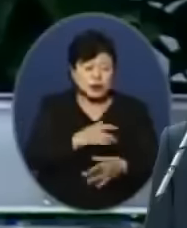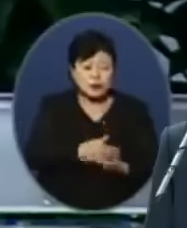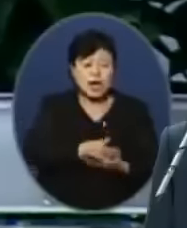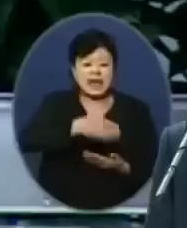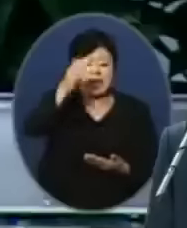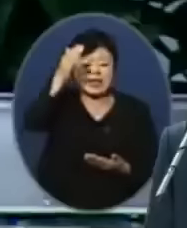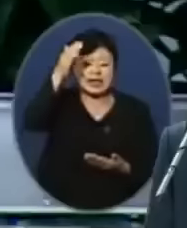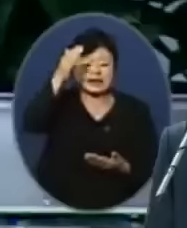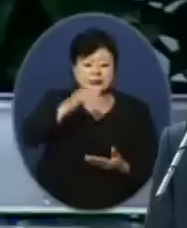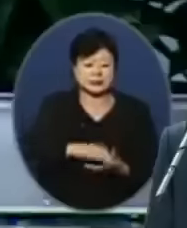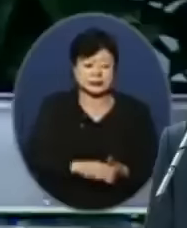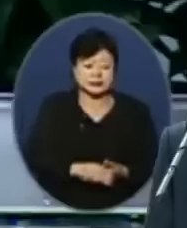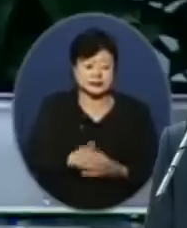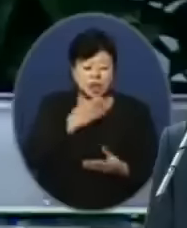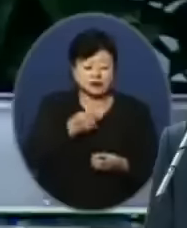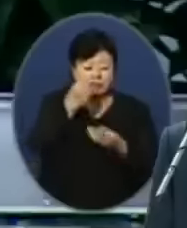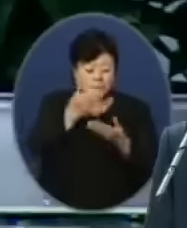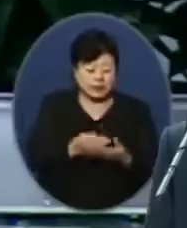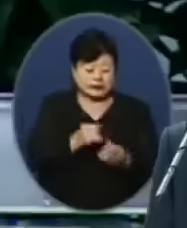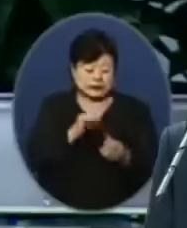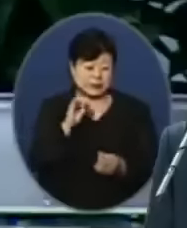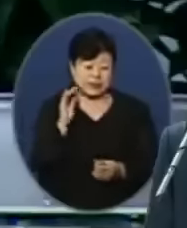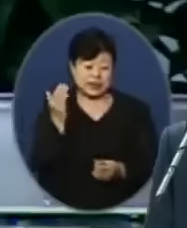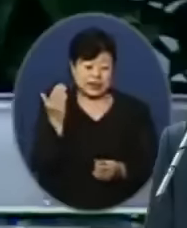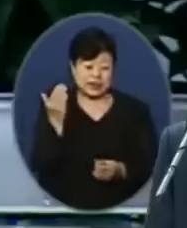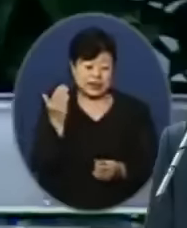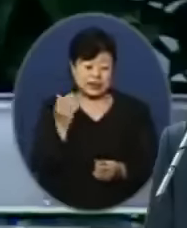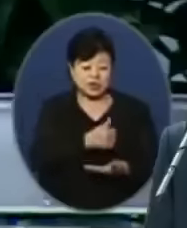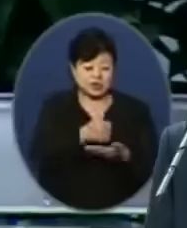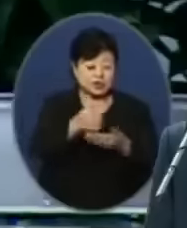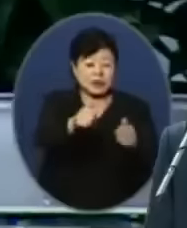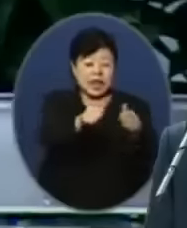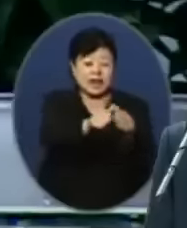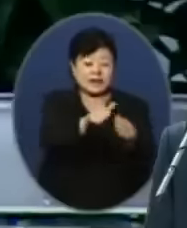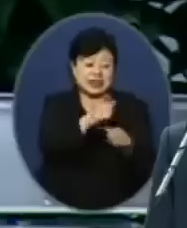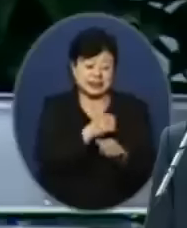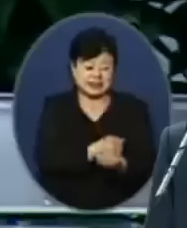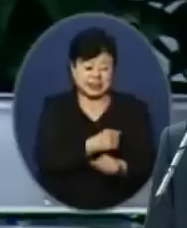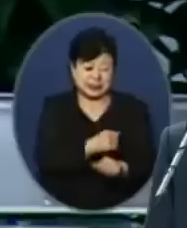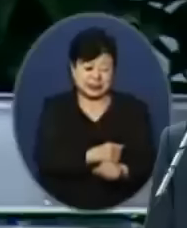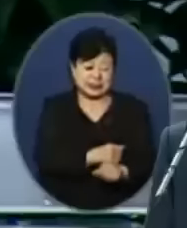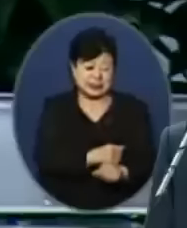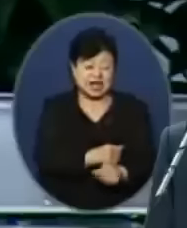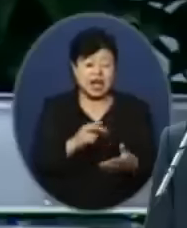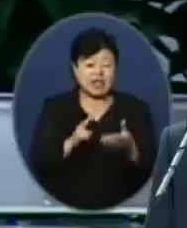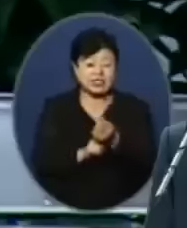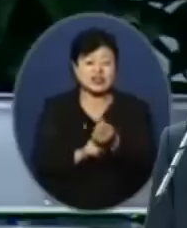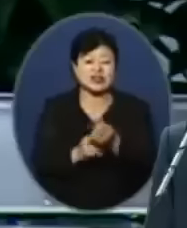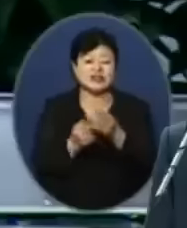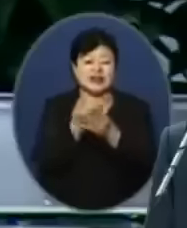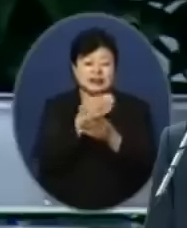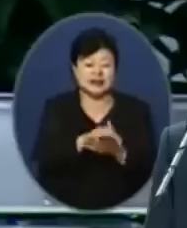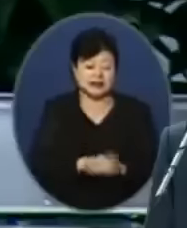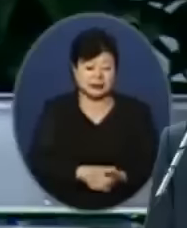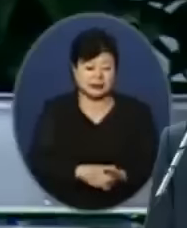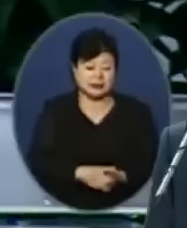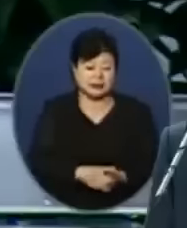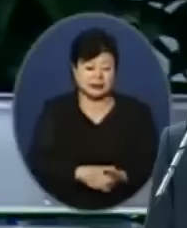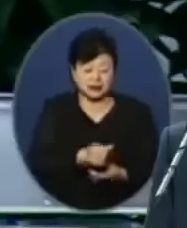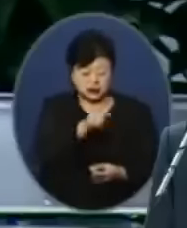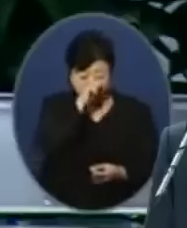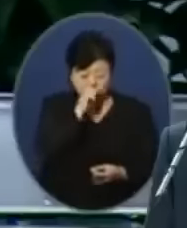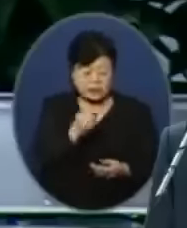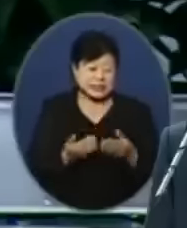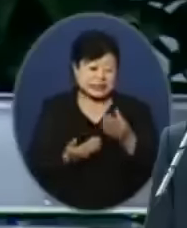물러가라. 나는 축복받은 사람이다. 주님이 같이 계신다. 기적이 일어난다. 좋은